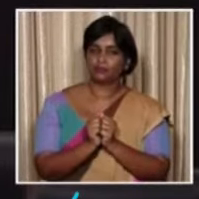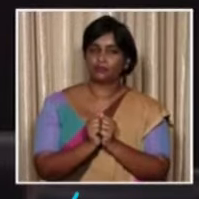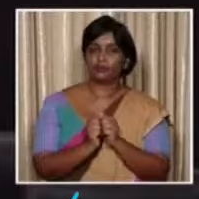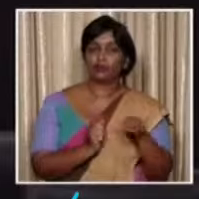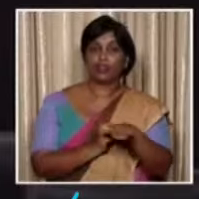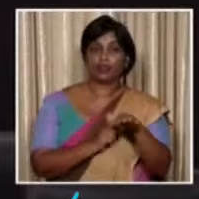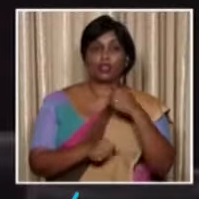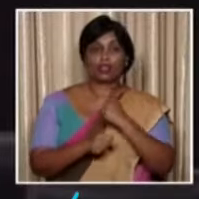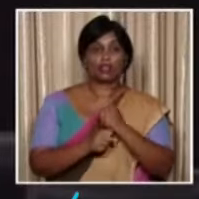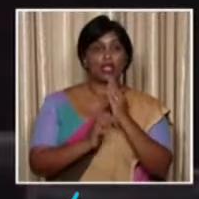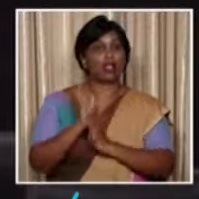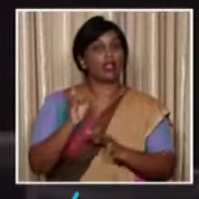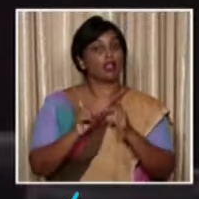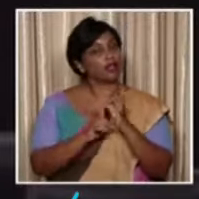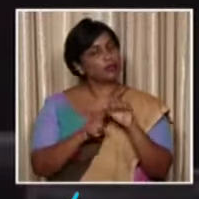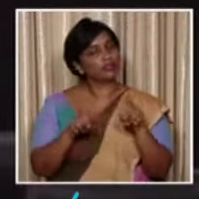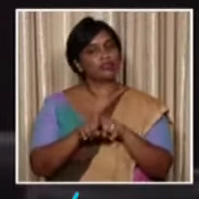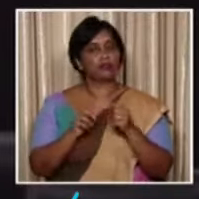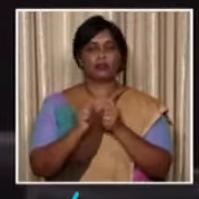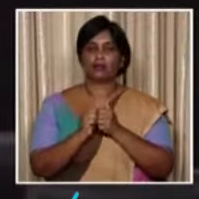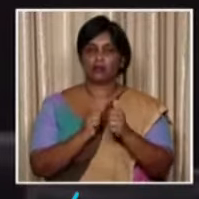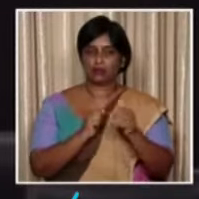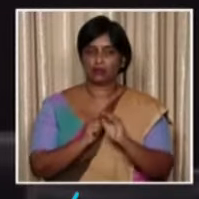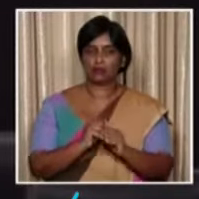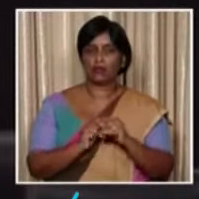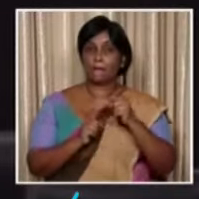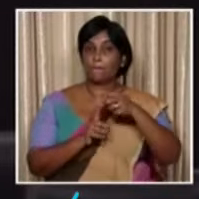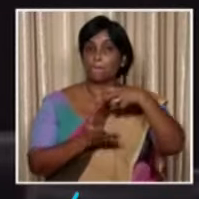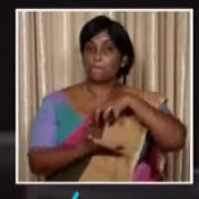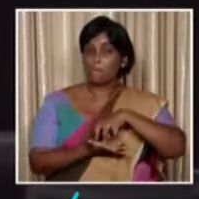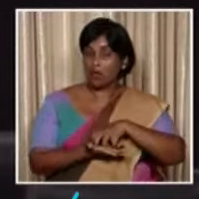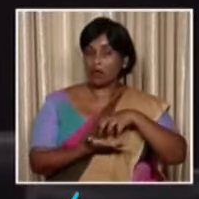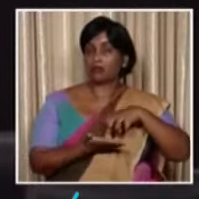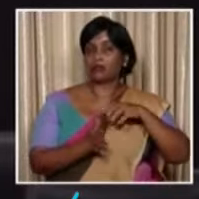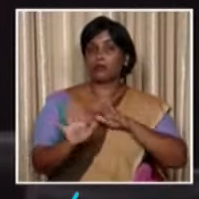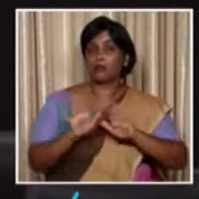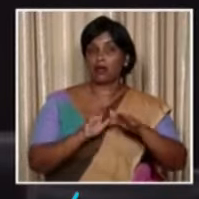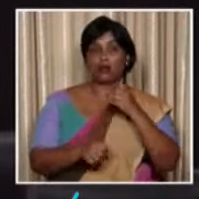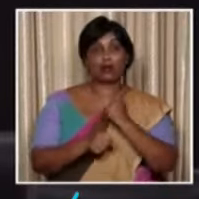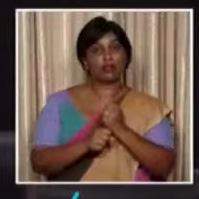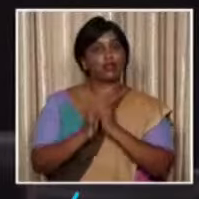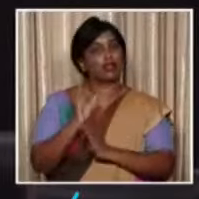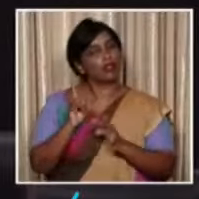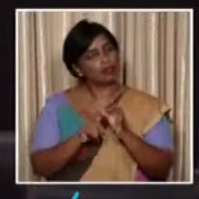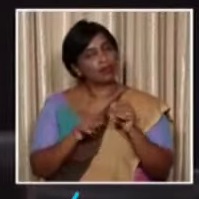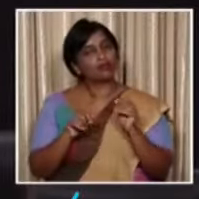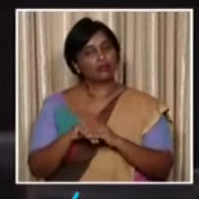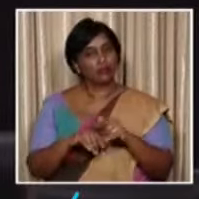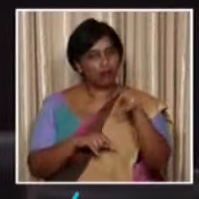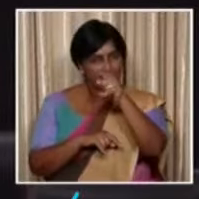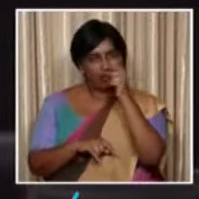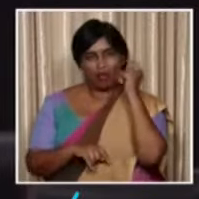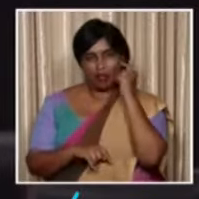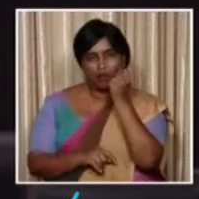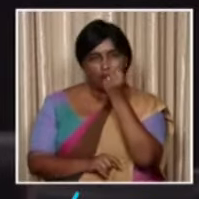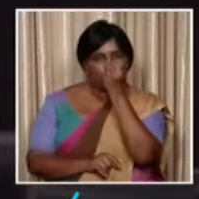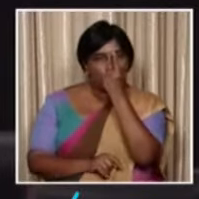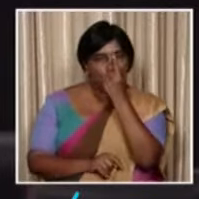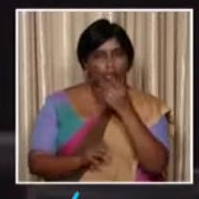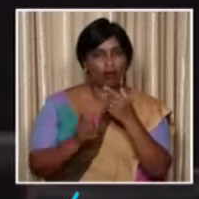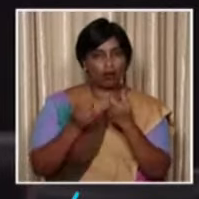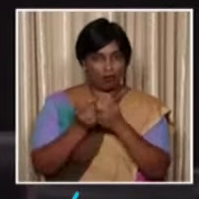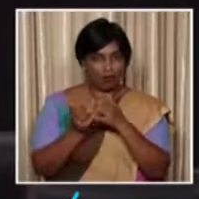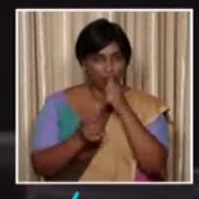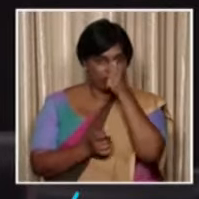ඉඩම් රාජ්‍ය අමාත්‍යවරයා විදියට වැඩ කරා පළාත් පාලන රාජ්‍ය අමාත්‍යවරයා විදියට වැඩ කරා අහලා තිබ්බද එක රුපියලක් රොෂාන් රණසිංහ